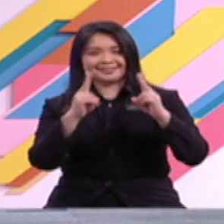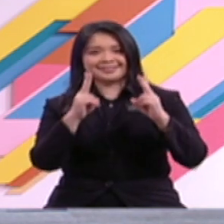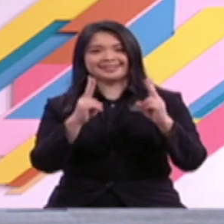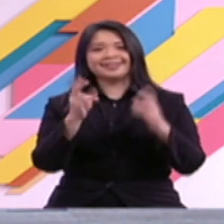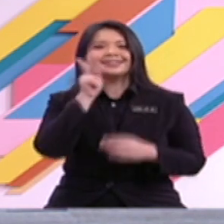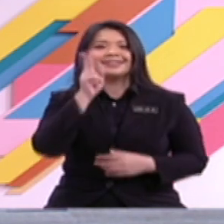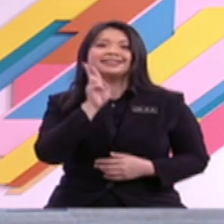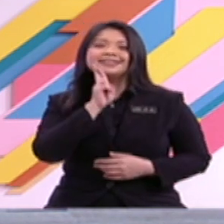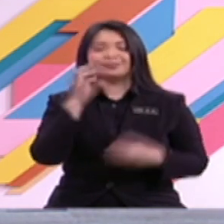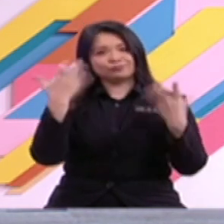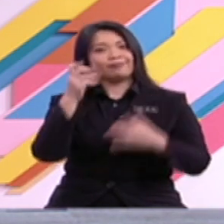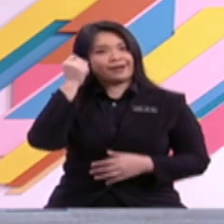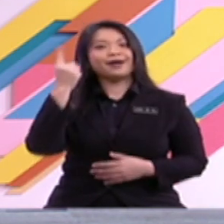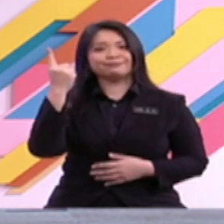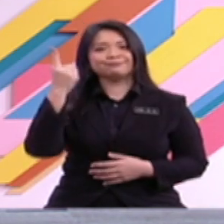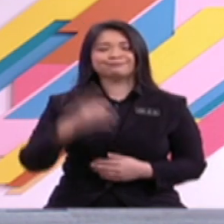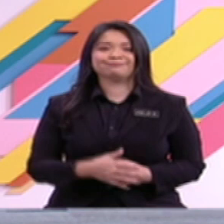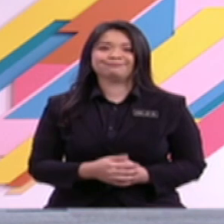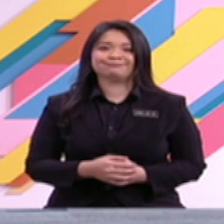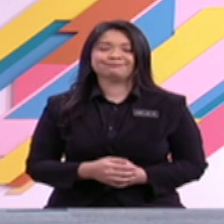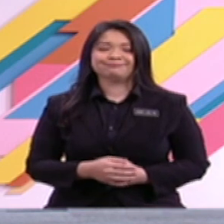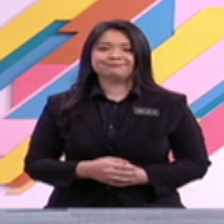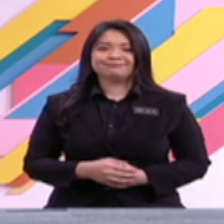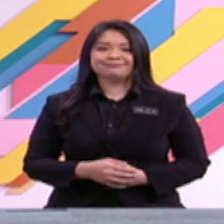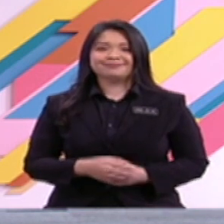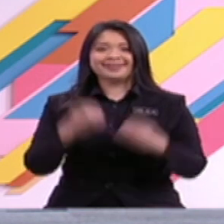Ironi aja kalian bukan